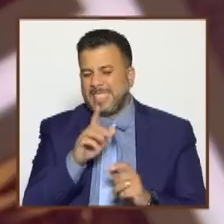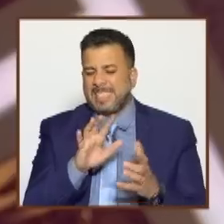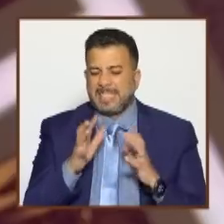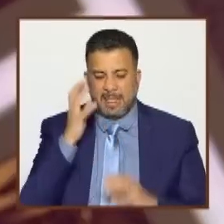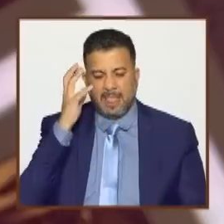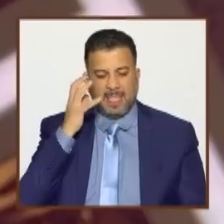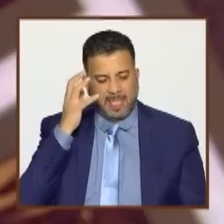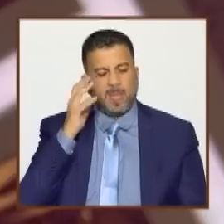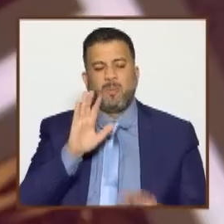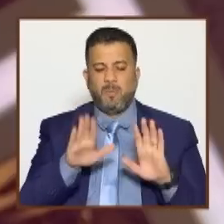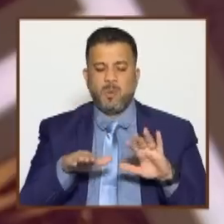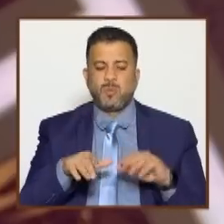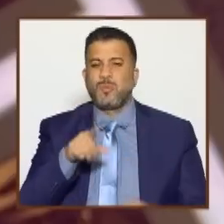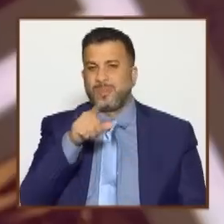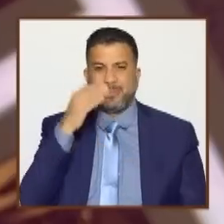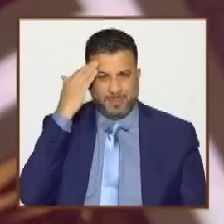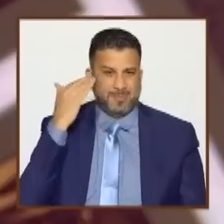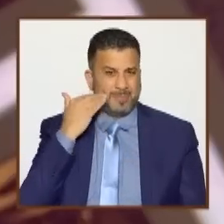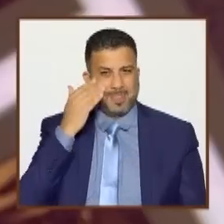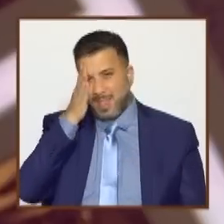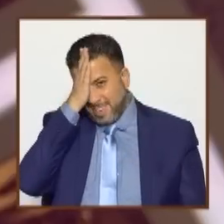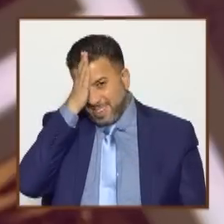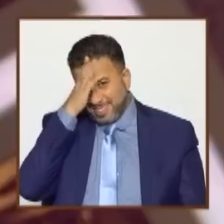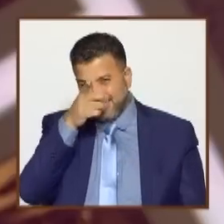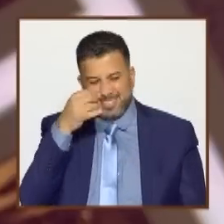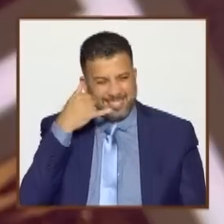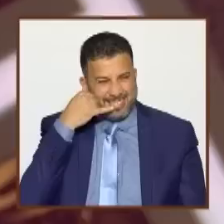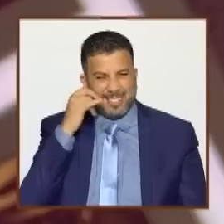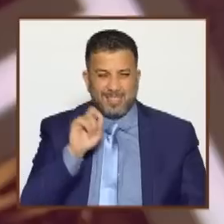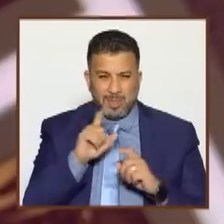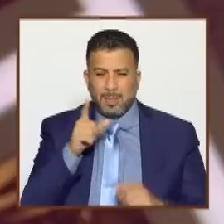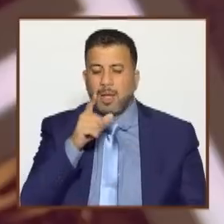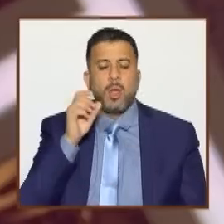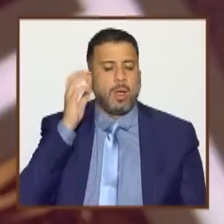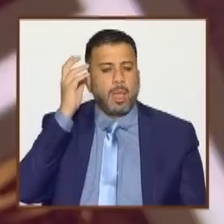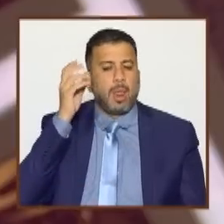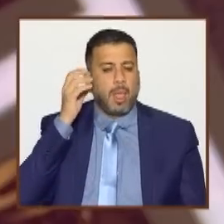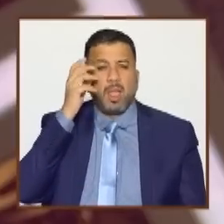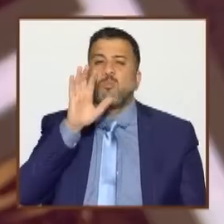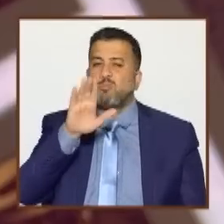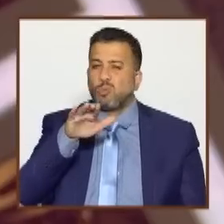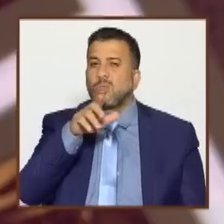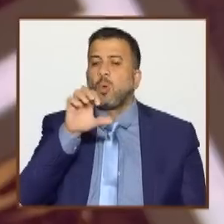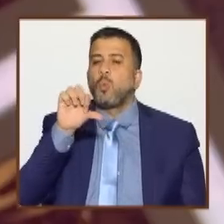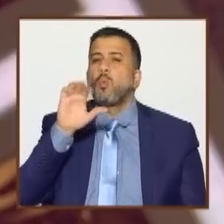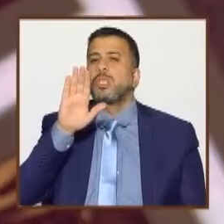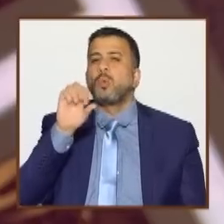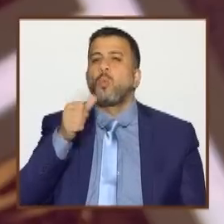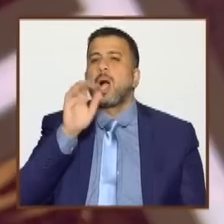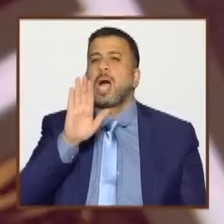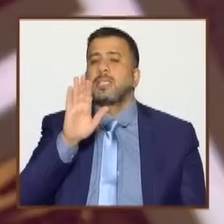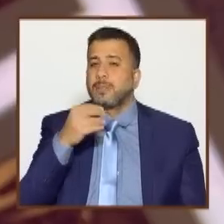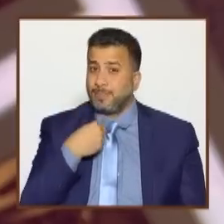هي تتردد يعني، وهذه شأن أغلب الموسوسين هدانا الله وإياهم، ما